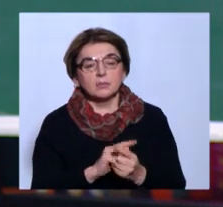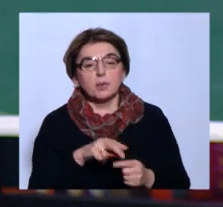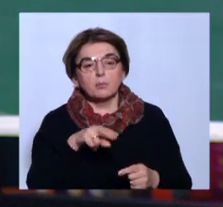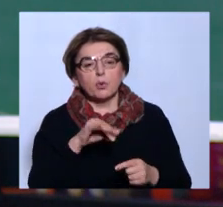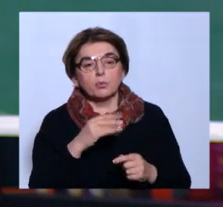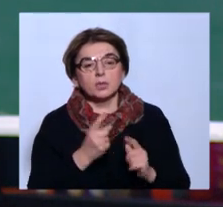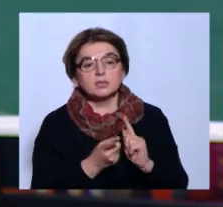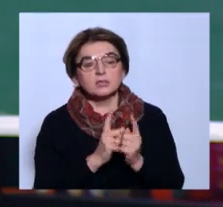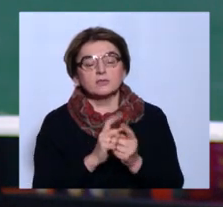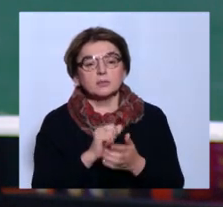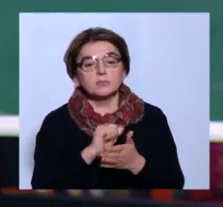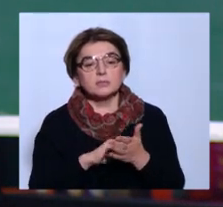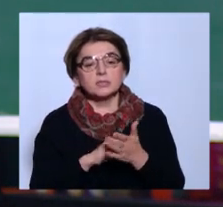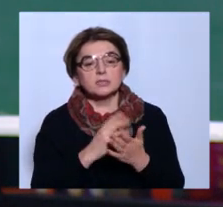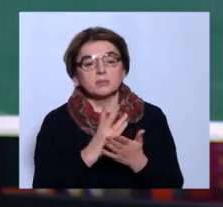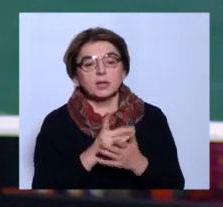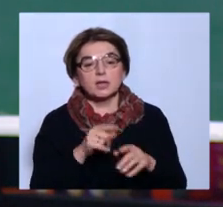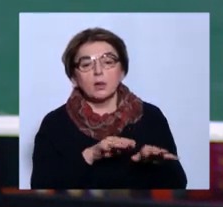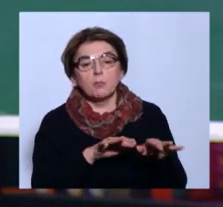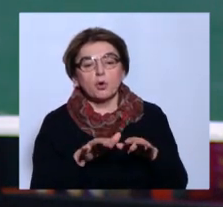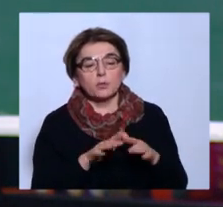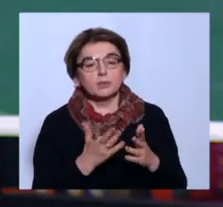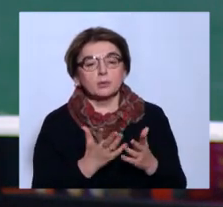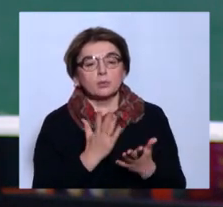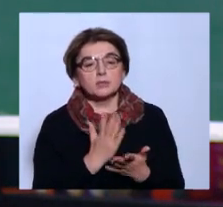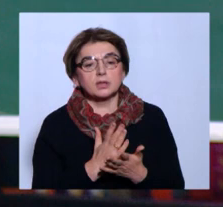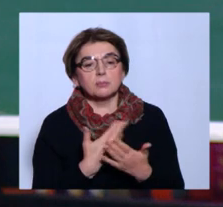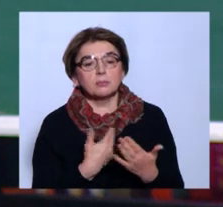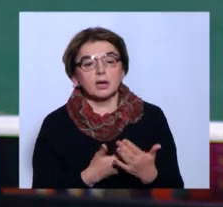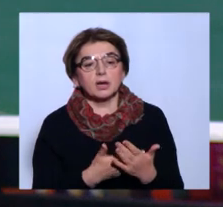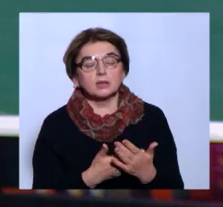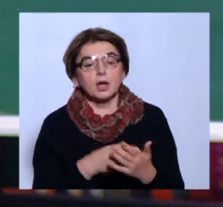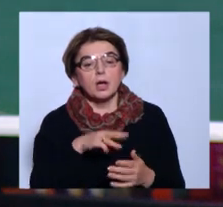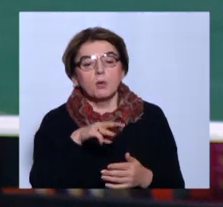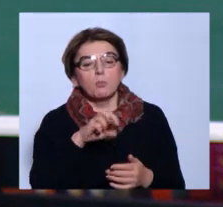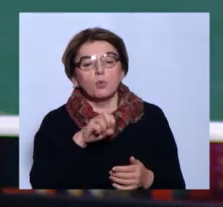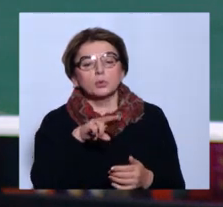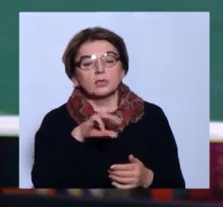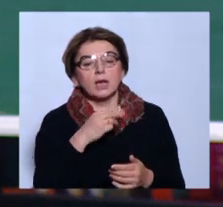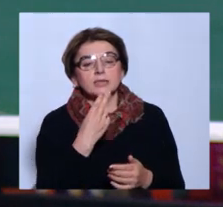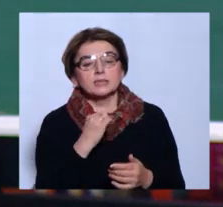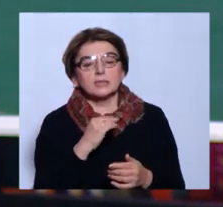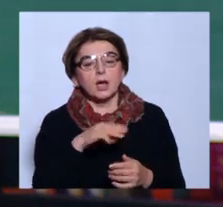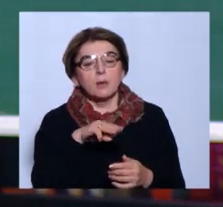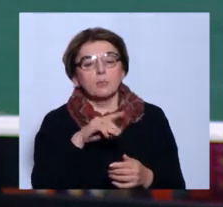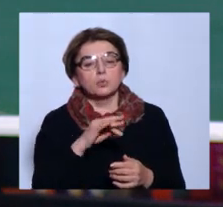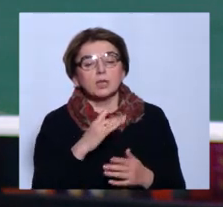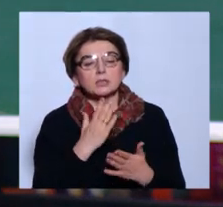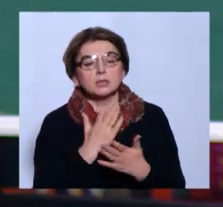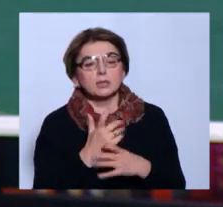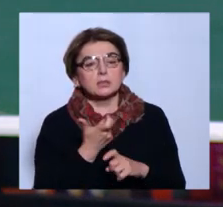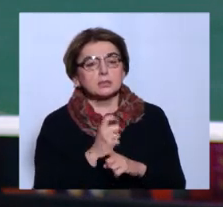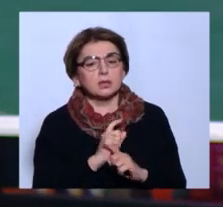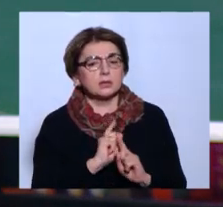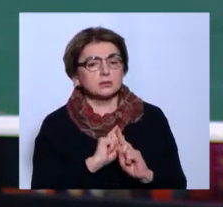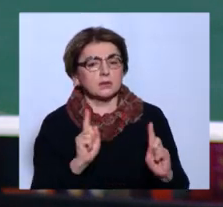პოპულაციაში ცვლილებებს წარმართავენ ისეთი პროცესები, როგორიც არის მაგალითად მუტაციები. მუტაციები მოგეხსენებათ, რომ ძალიან